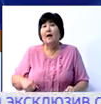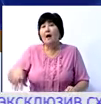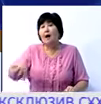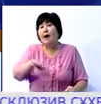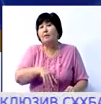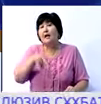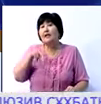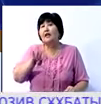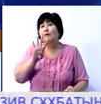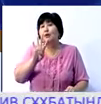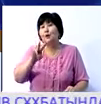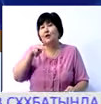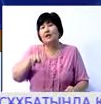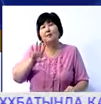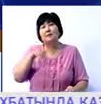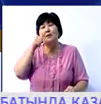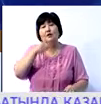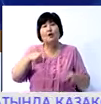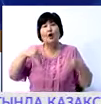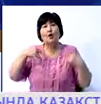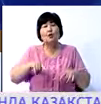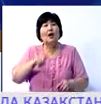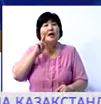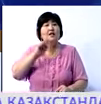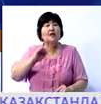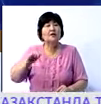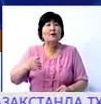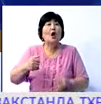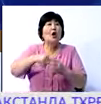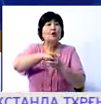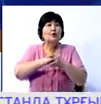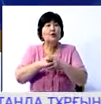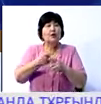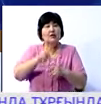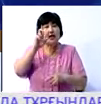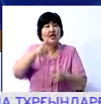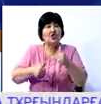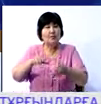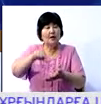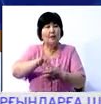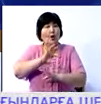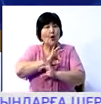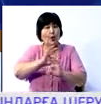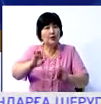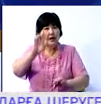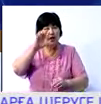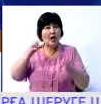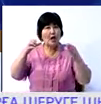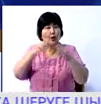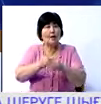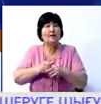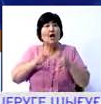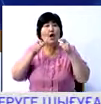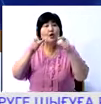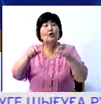Аймағымызда 2004-2005 жылы туған жасөспірімдер арасында дзюдо күресінен ел чемпионаты болды. Үздіктері ел құрамасына жолдама